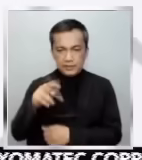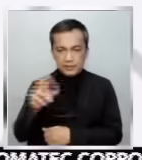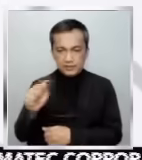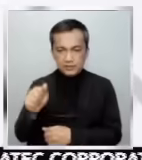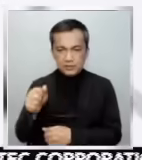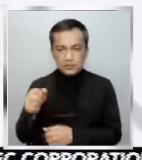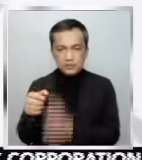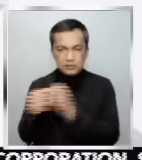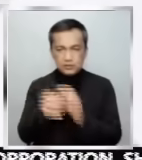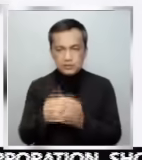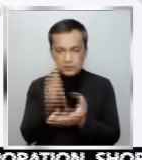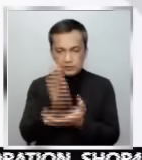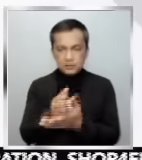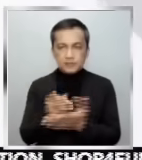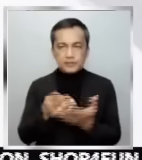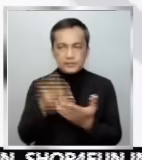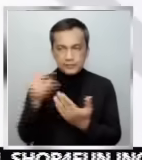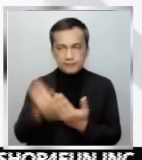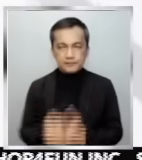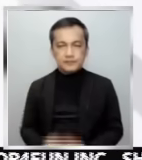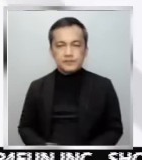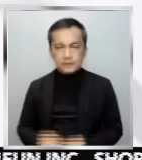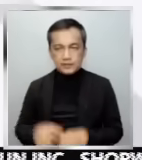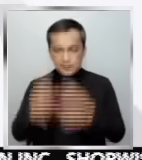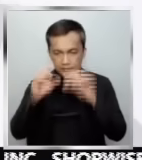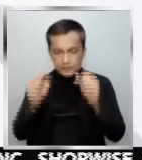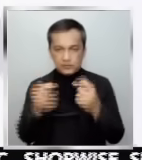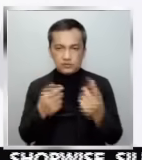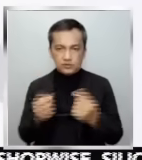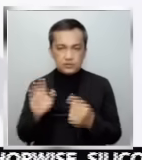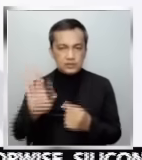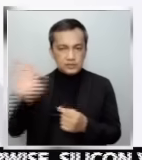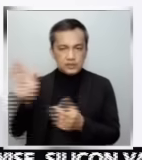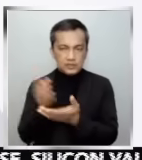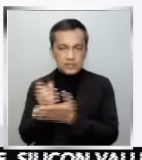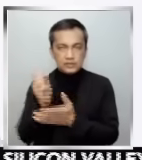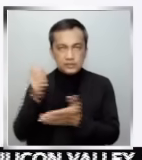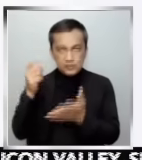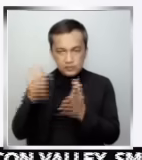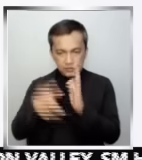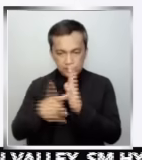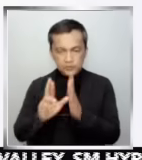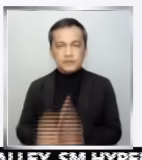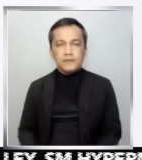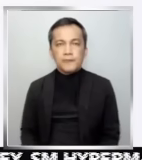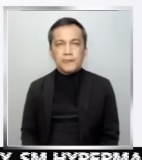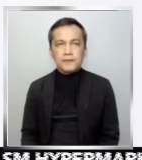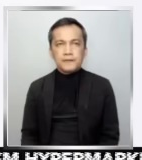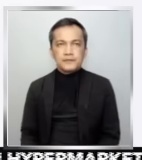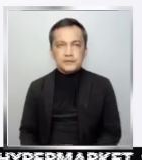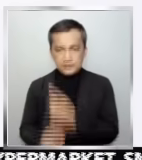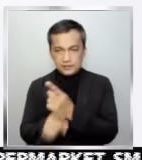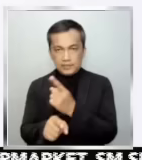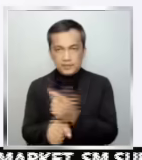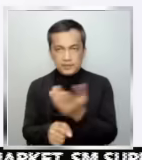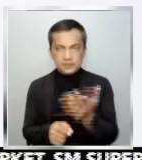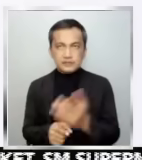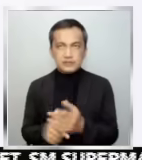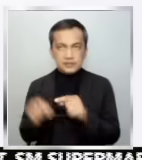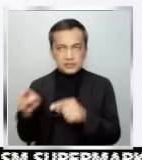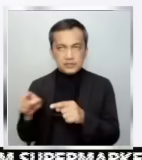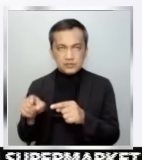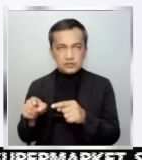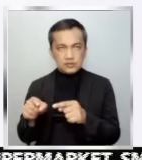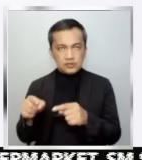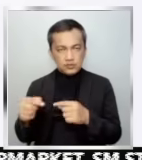the President right now is exercising his right to review Pero po yung tama po kayo ah This is to mitigate the effect